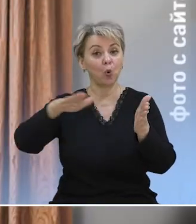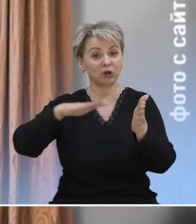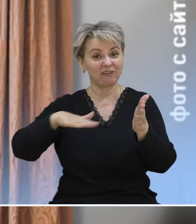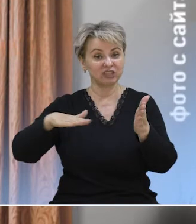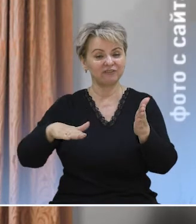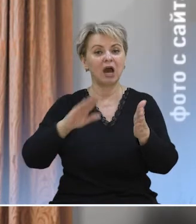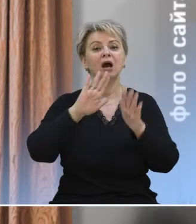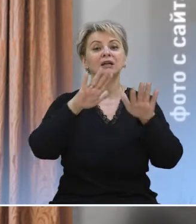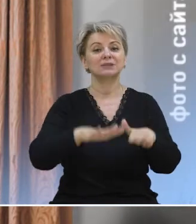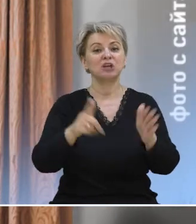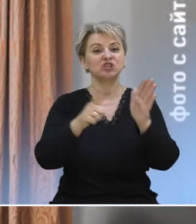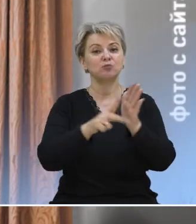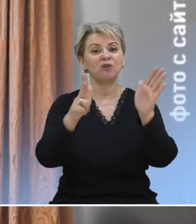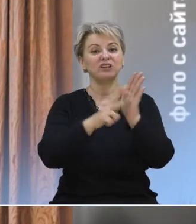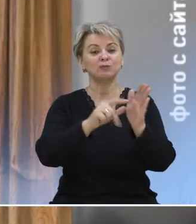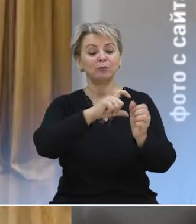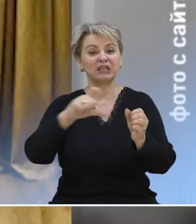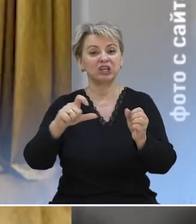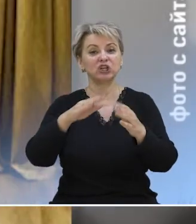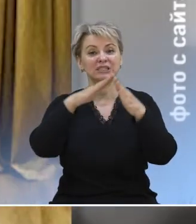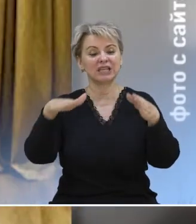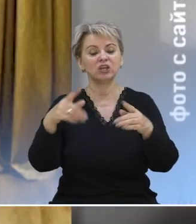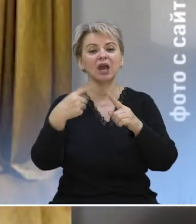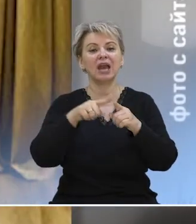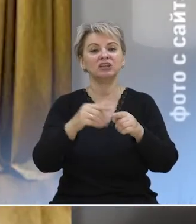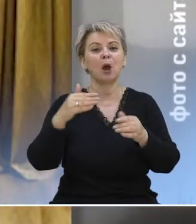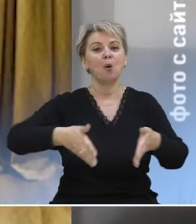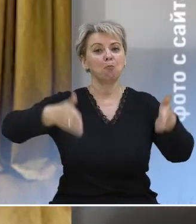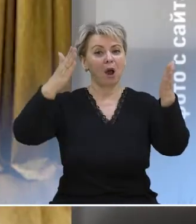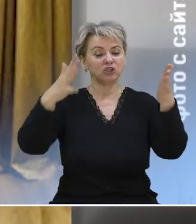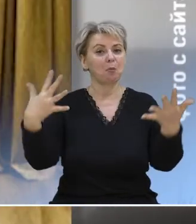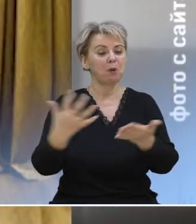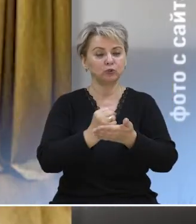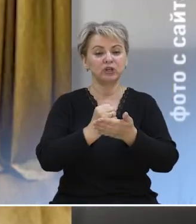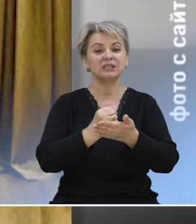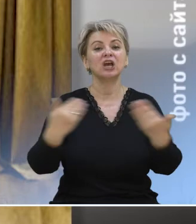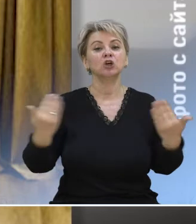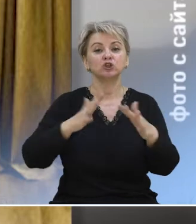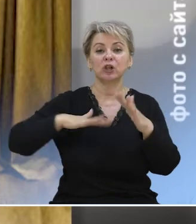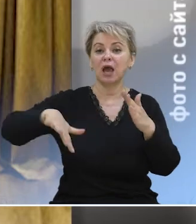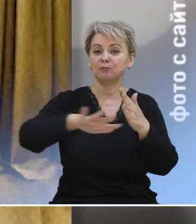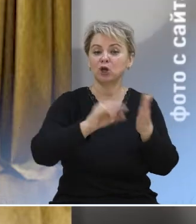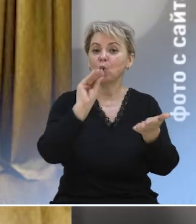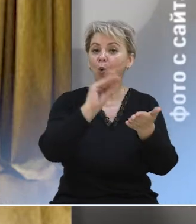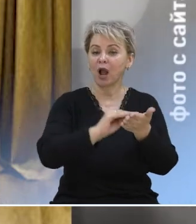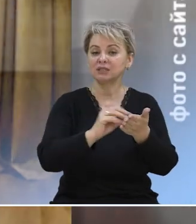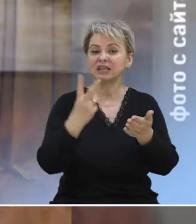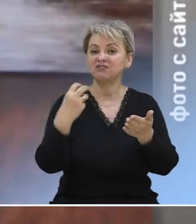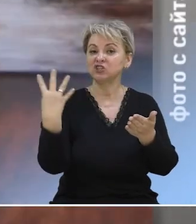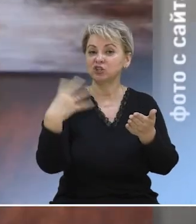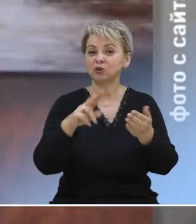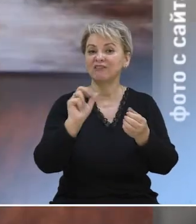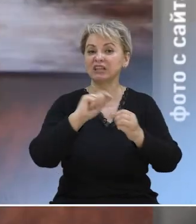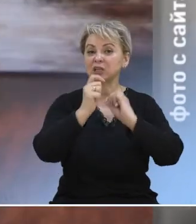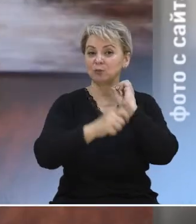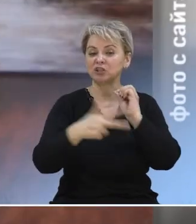является 3-уровневой. Располагается на 7-8 этажах здания, а 3-й уровень – это, собственно, башня. Представляешь, башня. Жилая площадь указывается